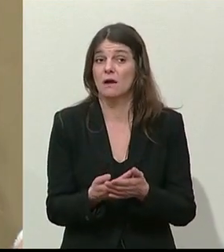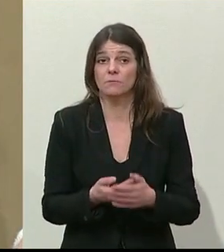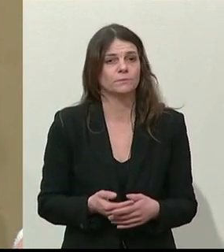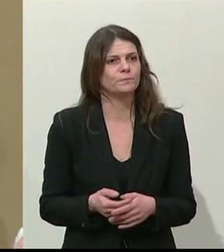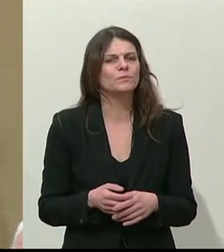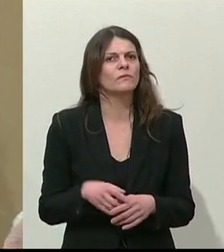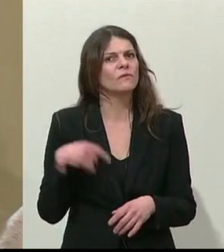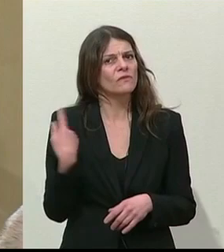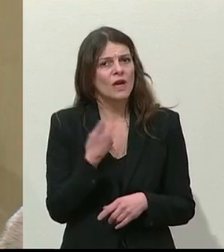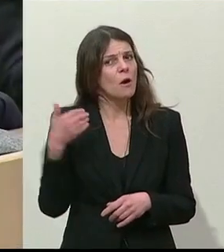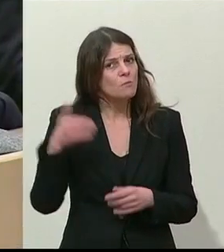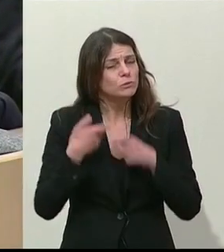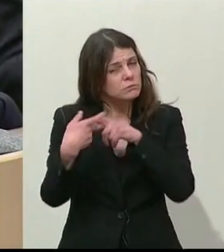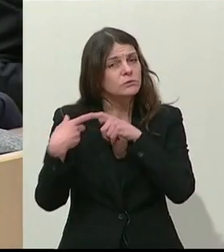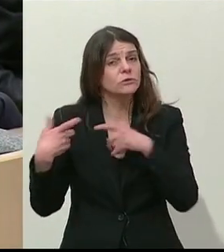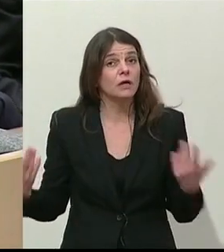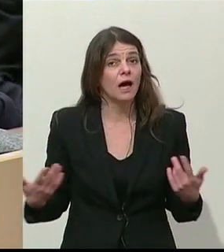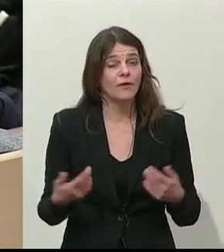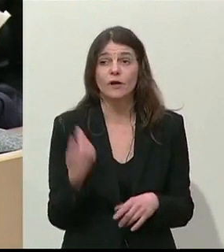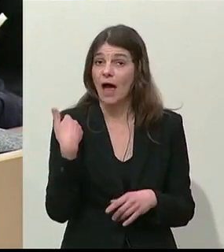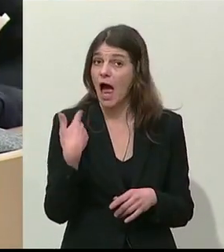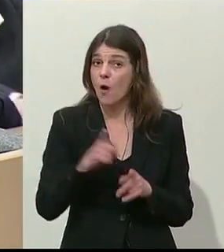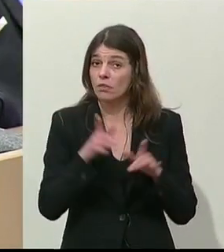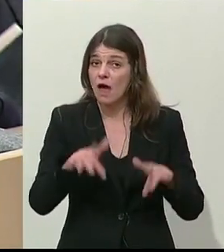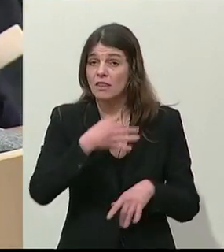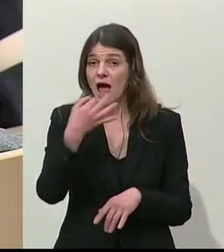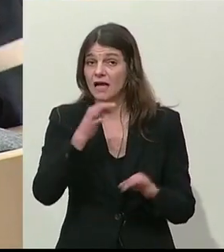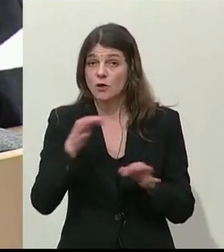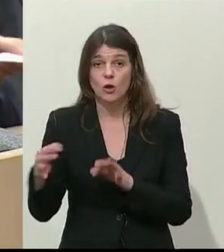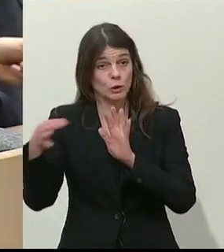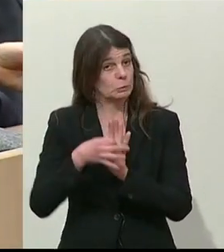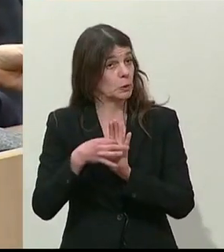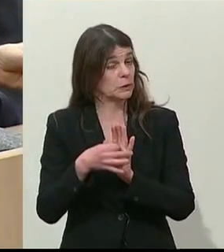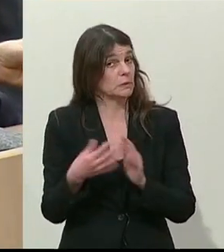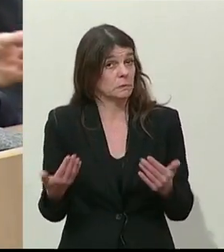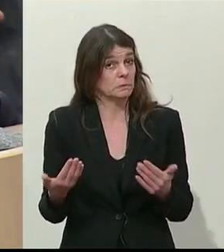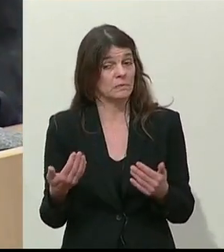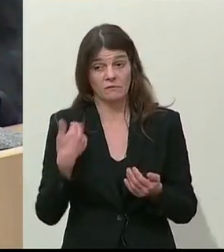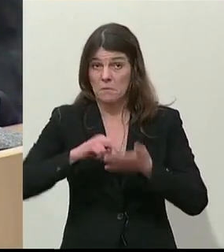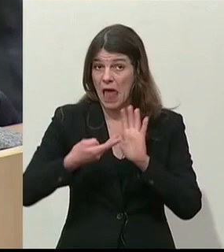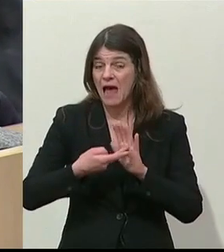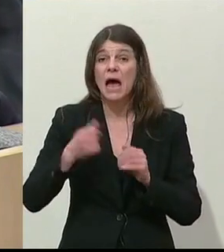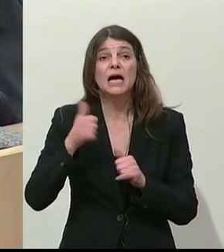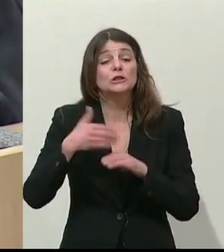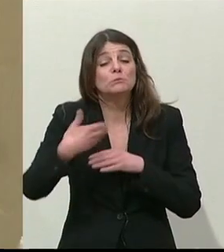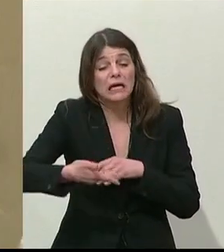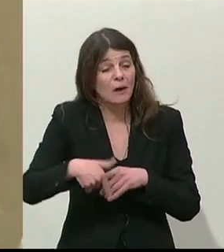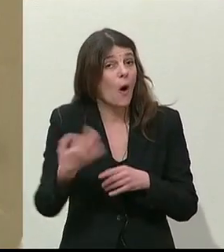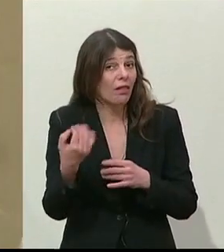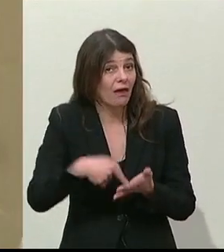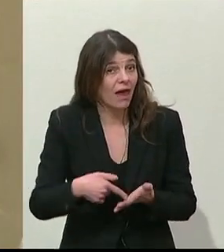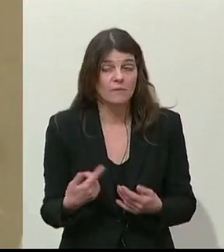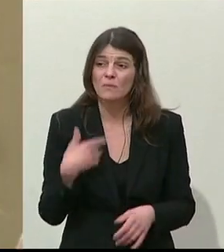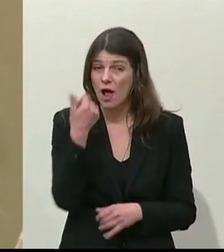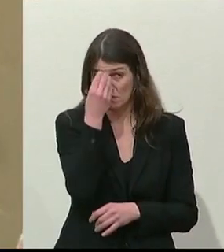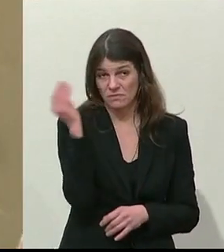wir natürlich darüber sprechen, und da hätte es eigentlich einen Tagesordnungspunkt gegeben, der dafür vorangesehen ist, halt eher später am heutigen Tag. Und da möchte ich